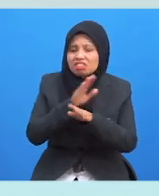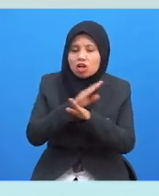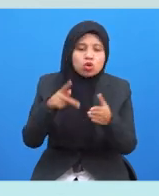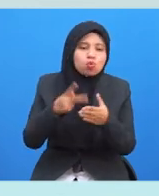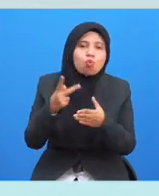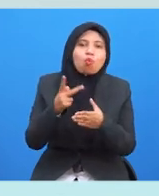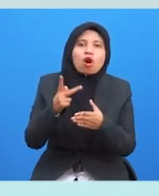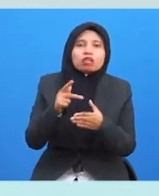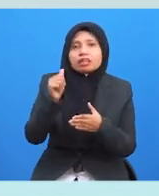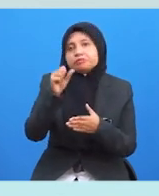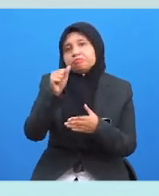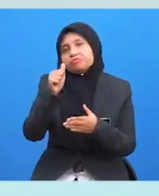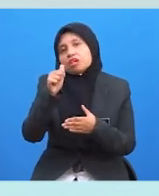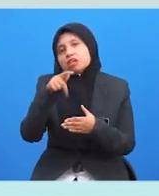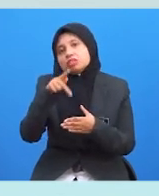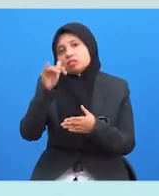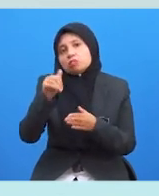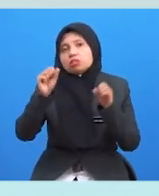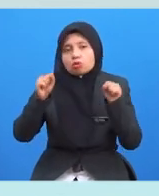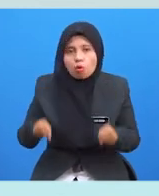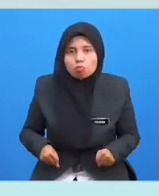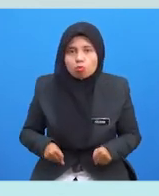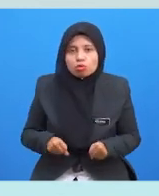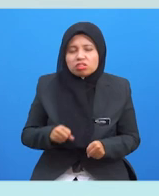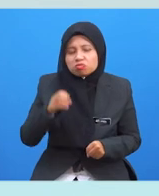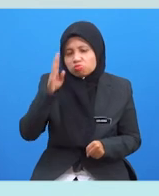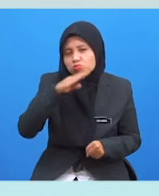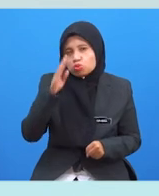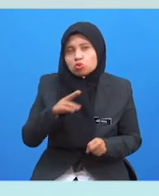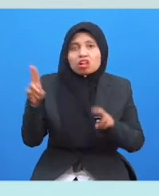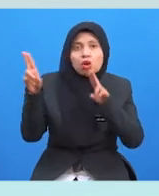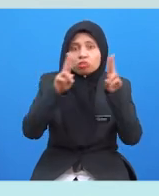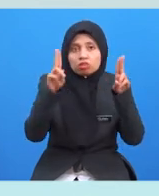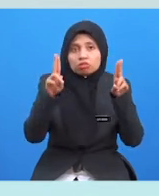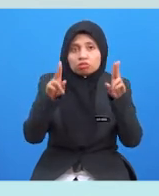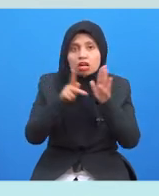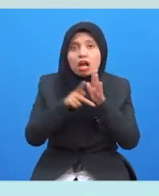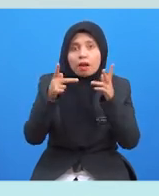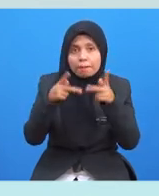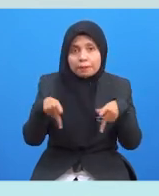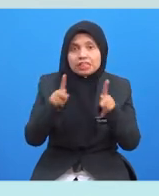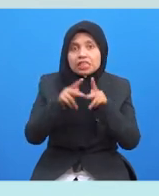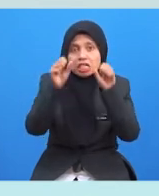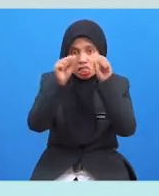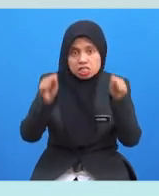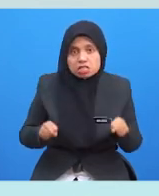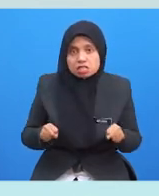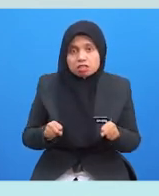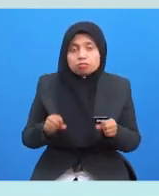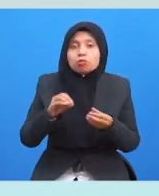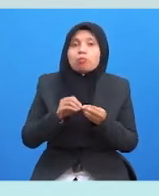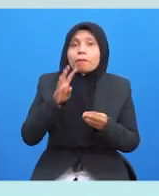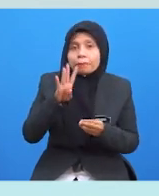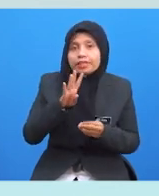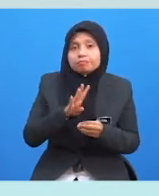mengeluarkan asap yang boleh mencemarkan udara. Kepentingan sistem pengangkutan lestari